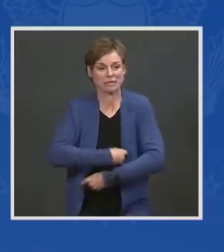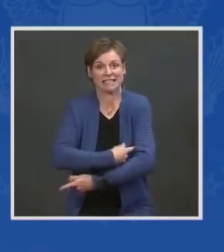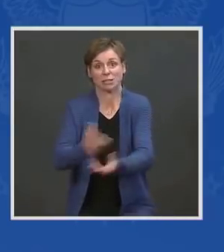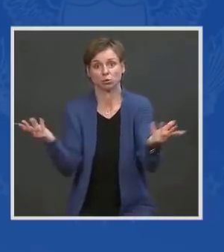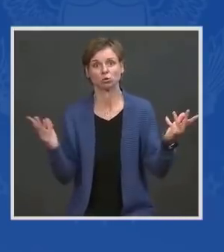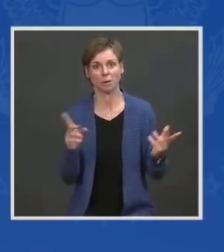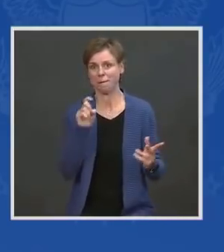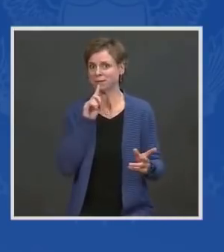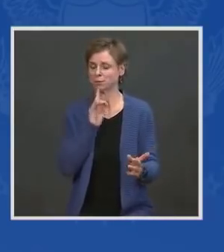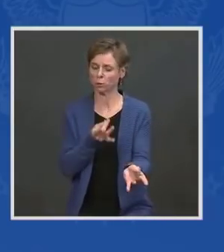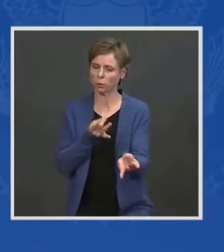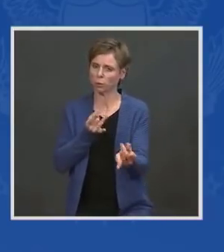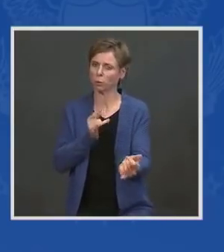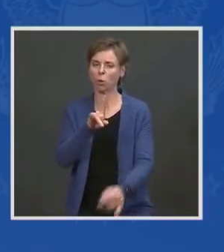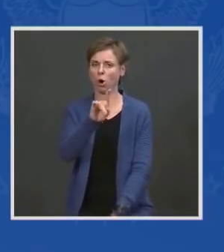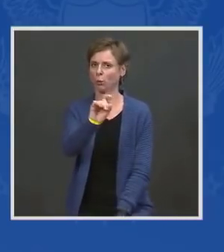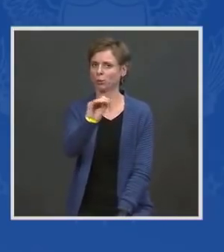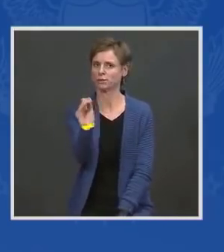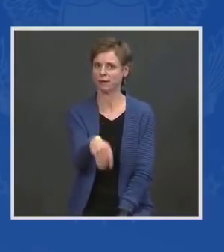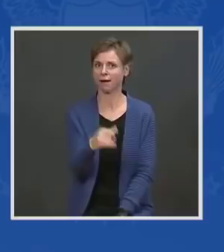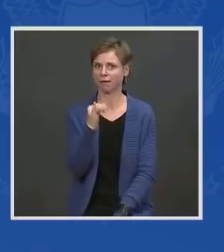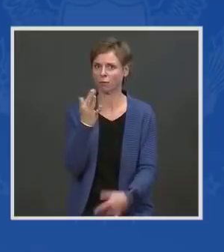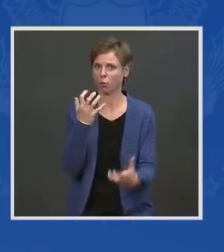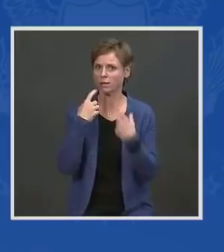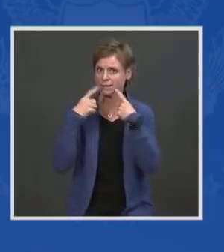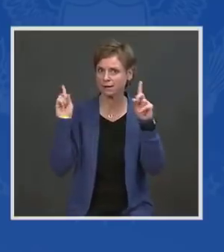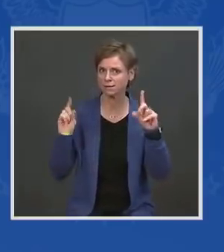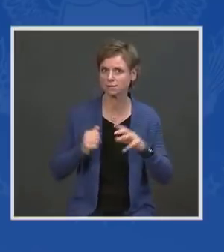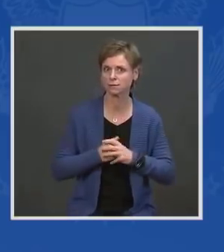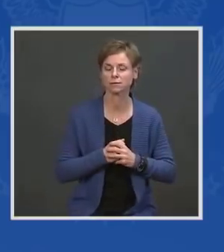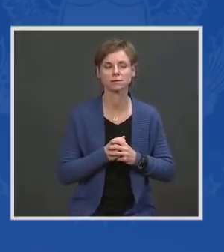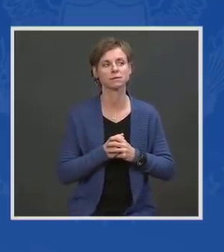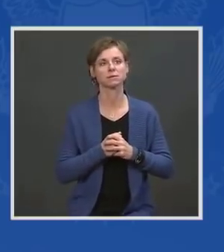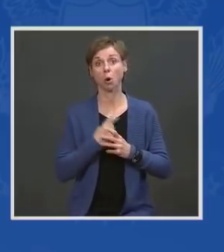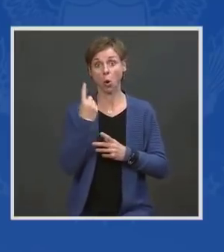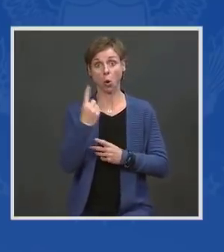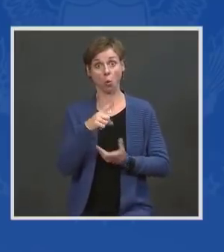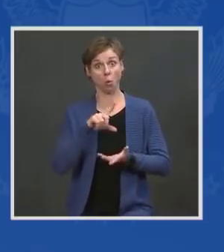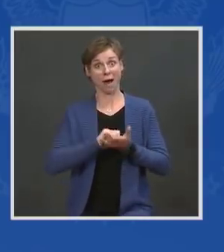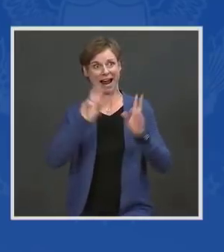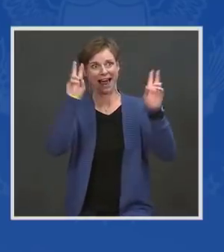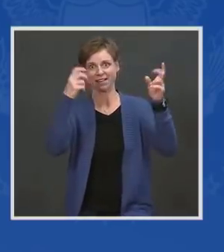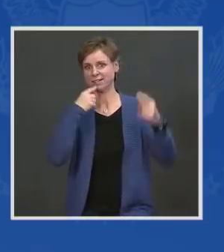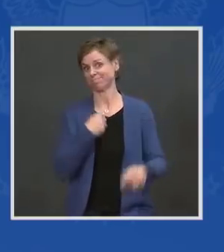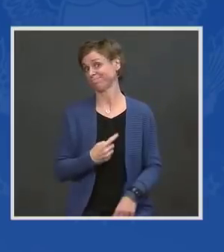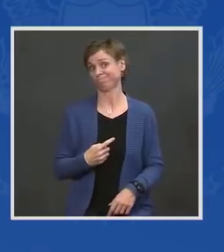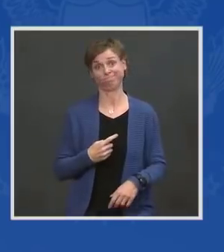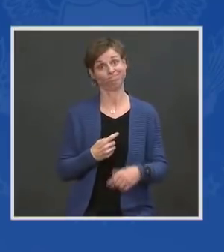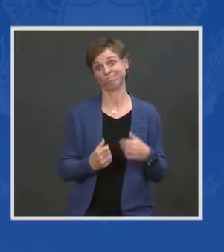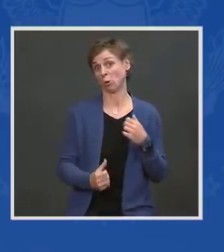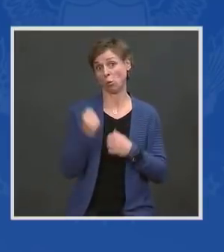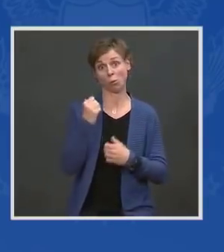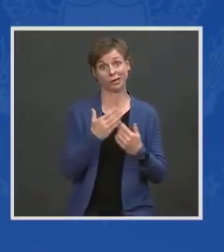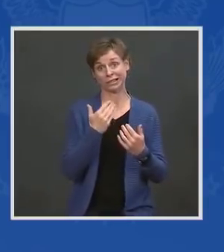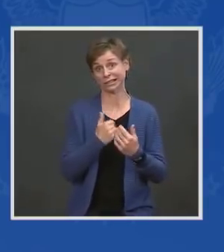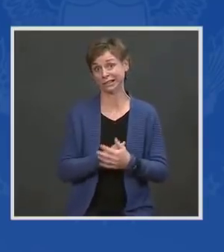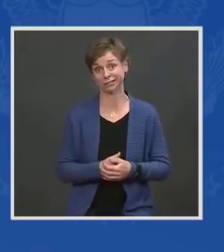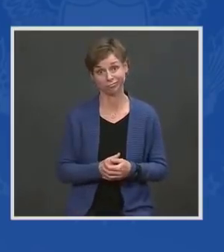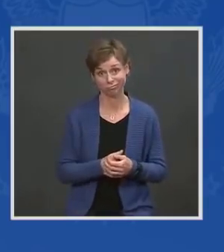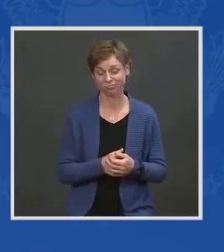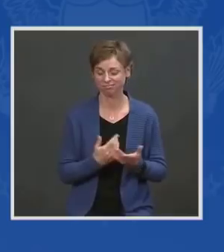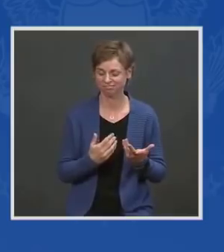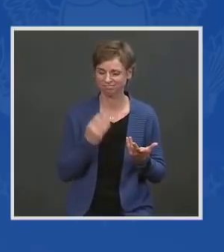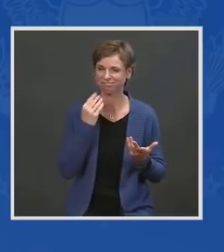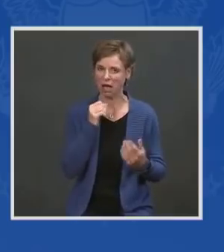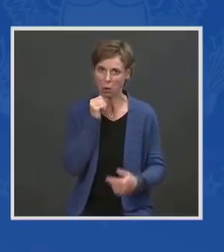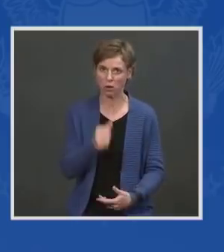der Plan wäre, Zitat, definitiv aggressiv und die Verteilung müsste nahtlos sein, damit wir erfolgreich sein können.